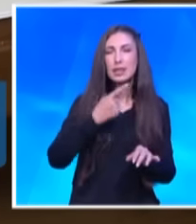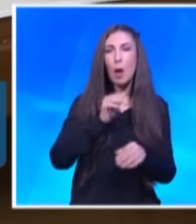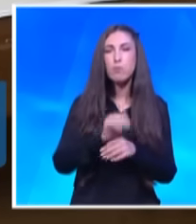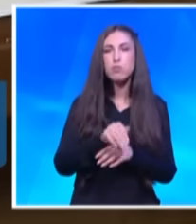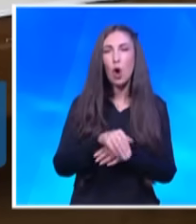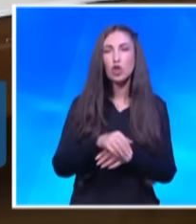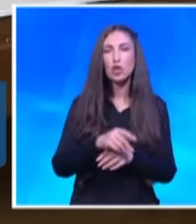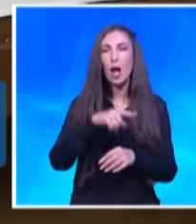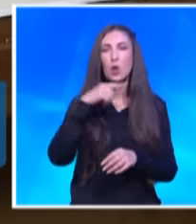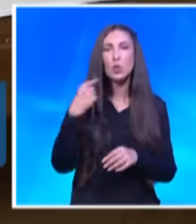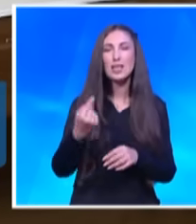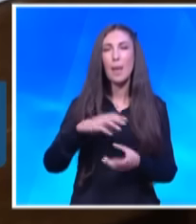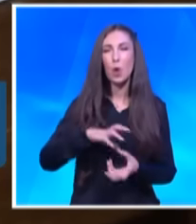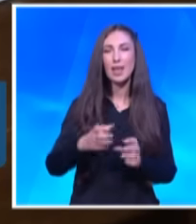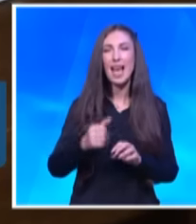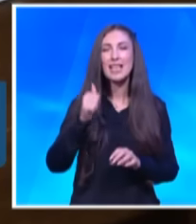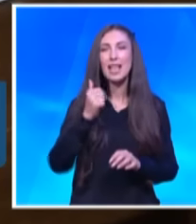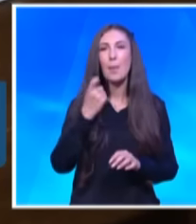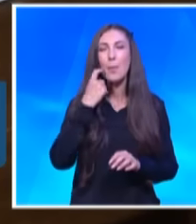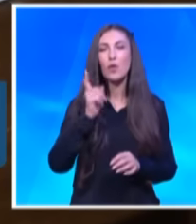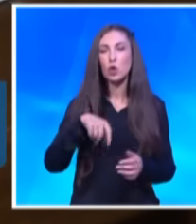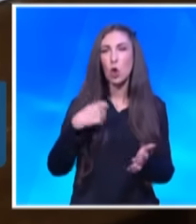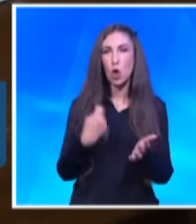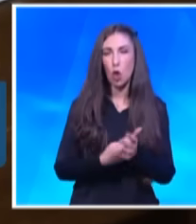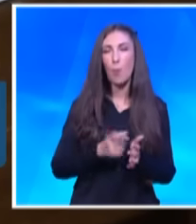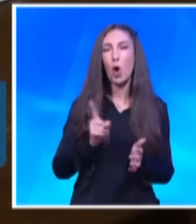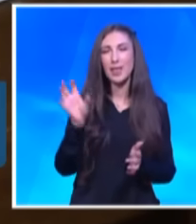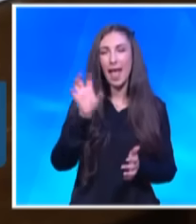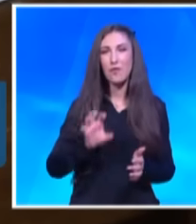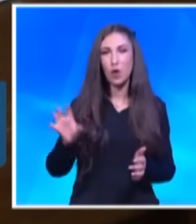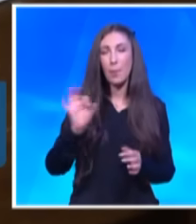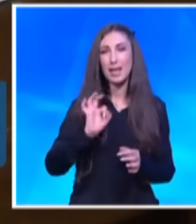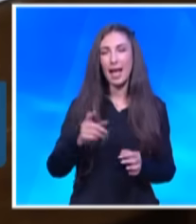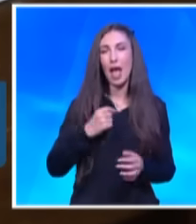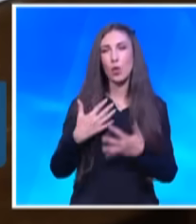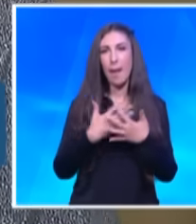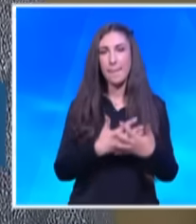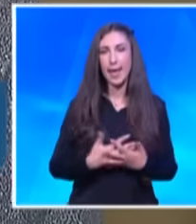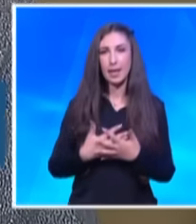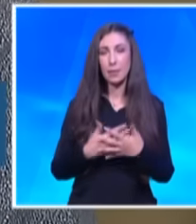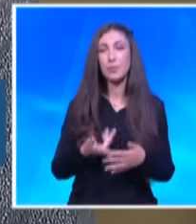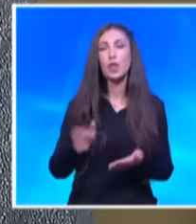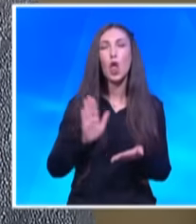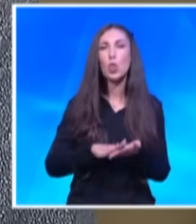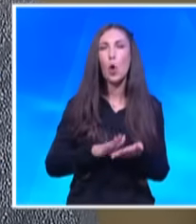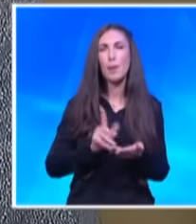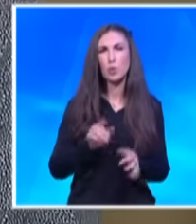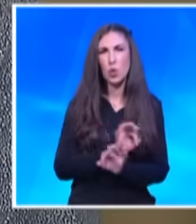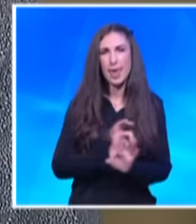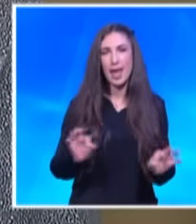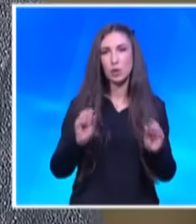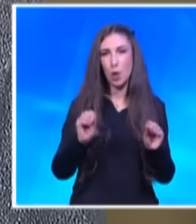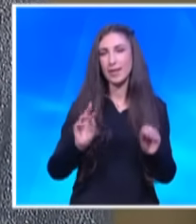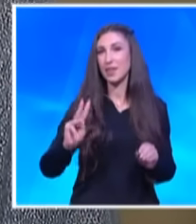политик Александър Бабаков, който е санкциониран както от Европа, така и от Америка. Документите много ясно показват